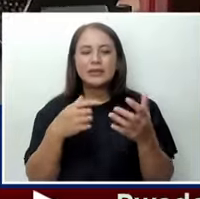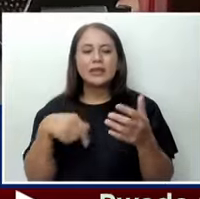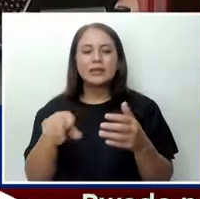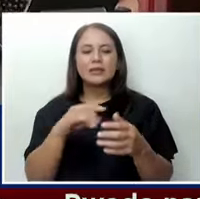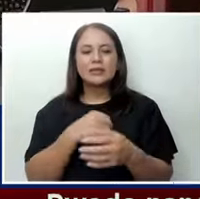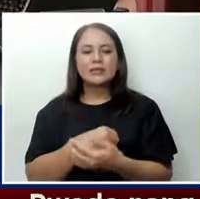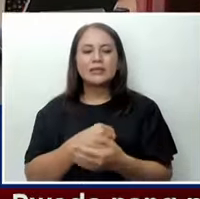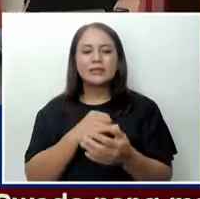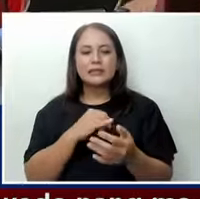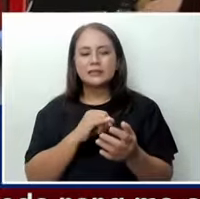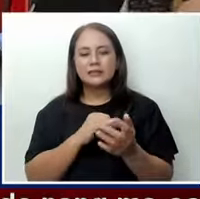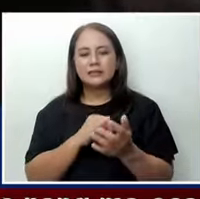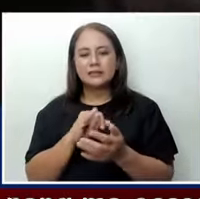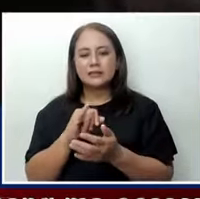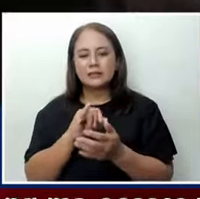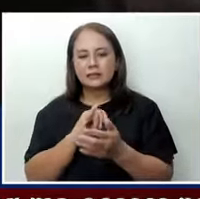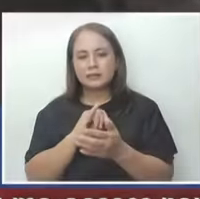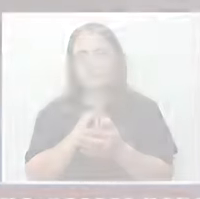integrated news.